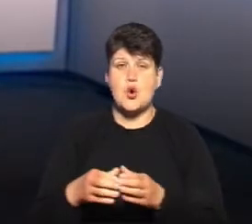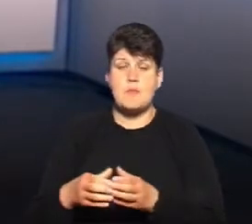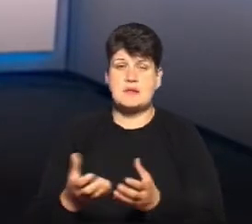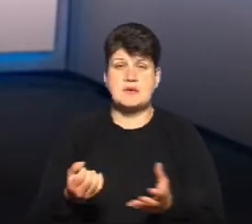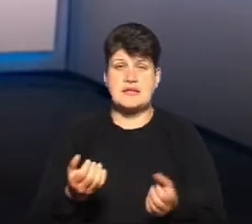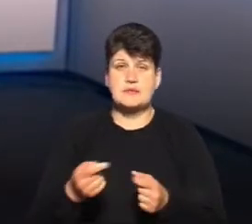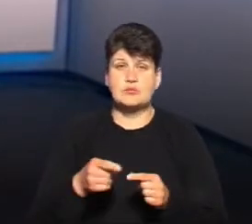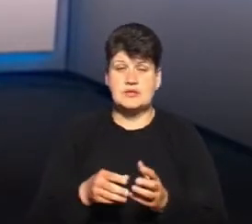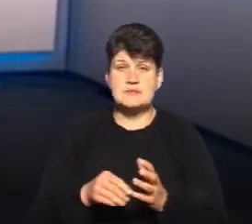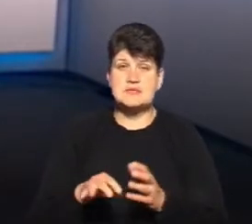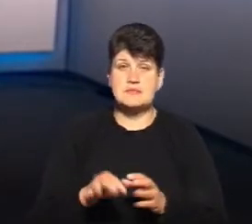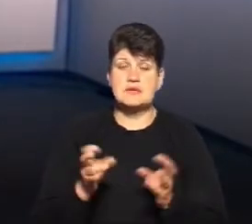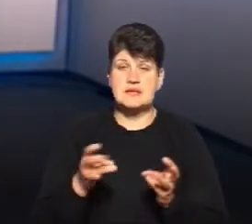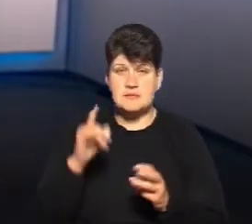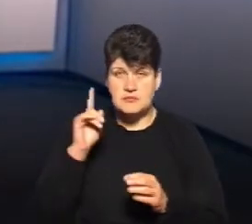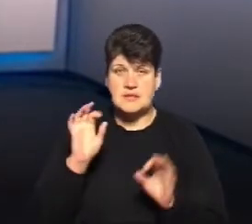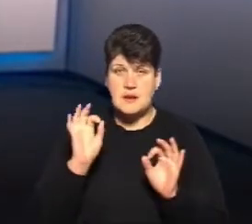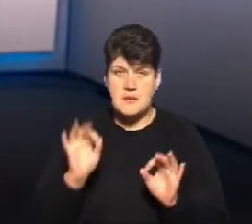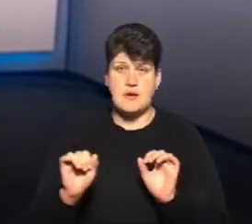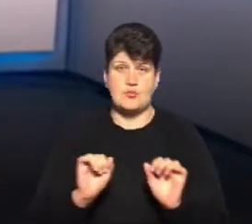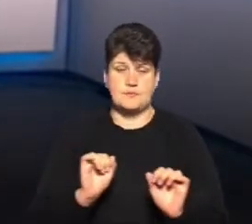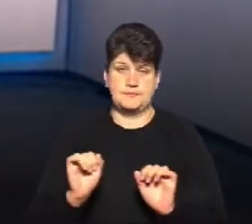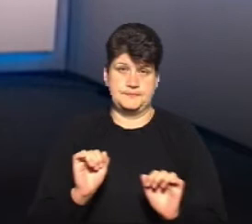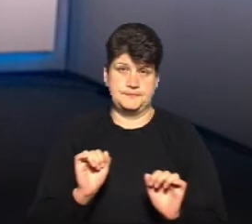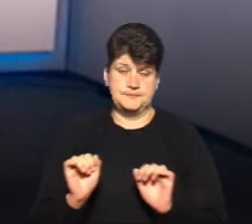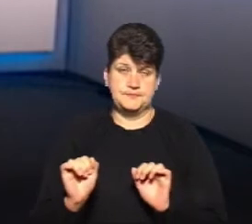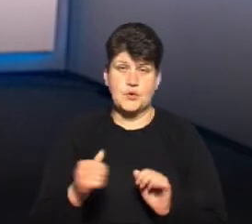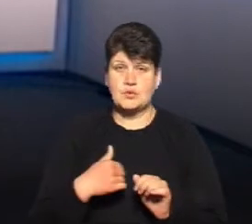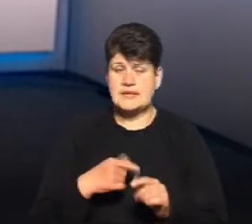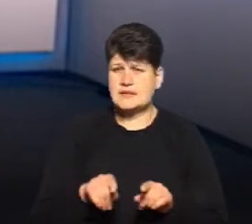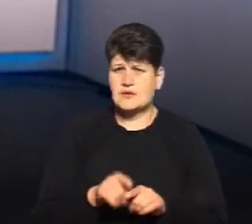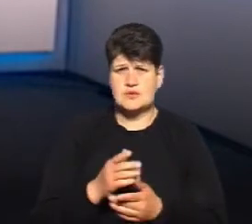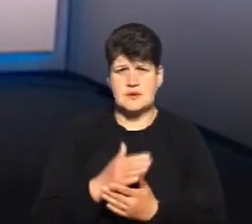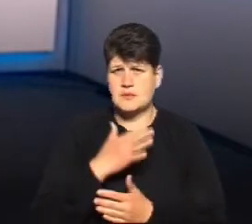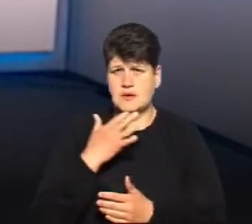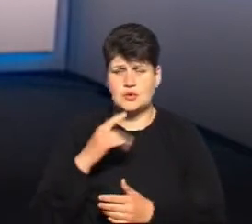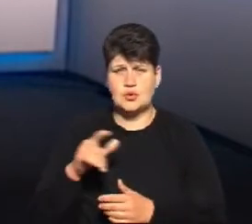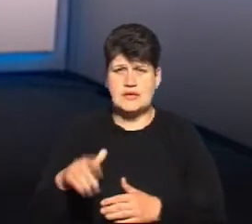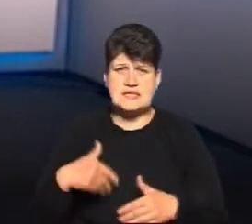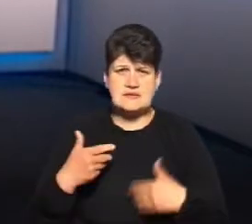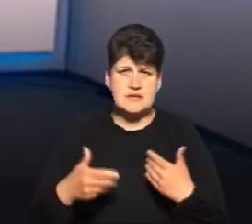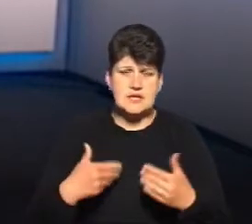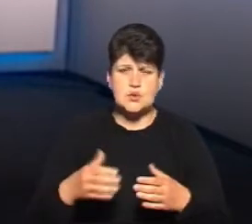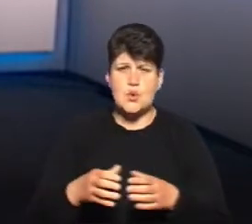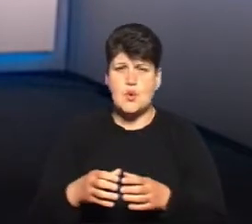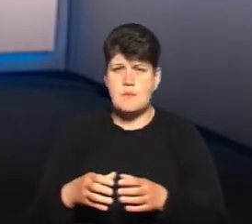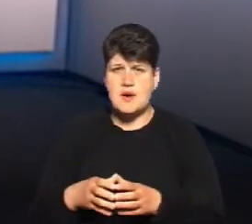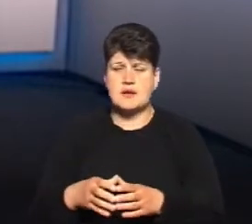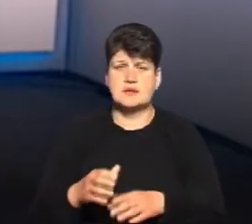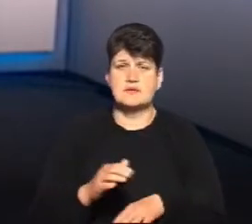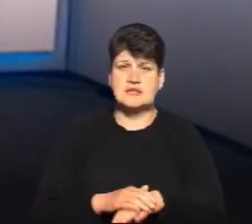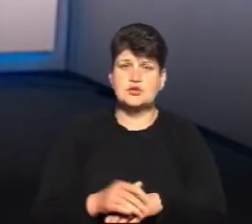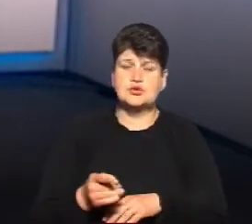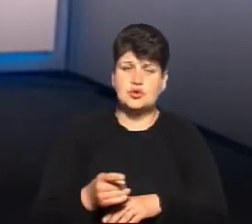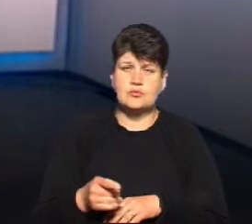ще правильно розпорядитися. Я вам скажу також, що в нас також дуже багато людей і звертаються і з громади, і фактично із Тернополя, і з Тернопільської